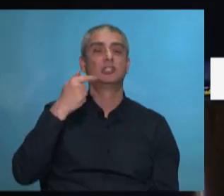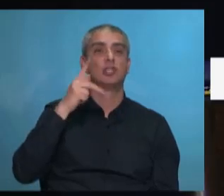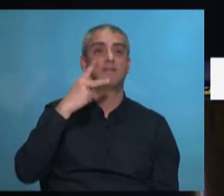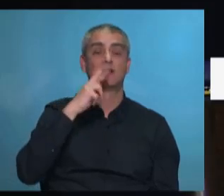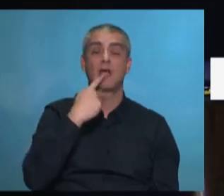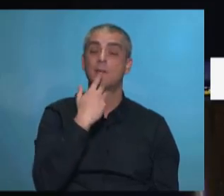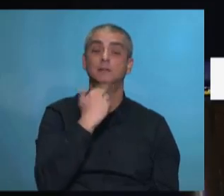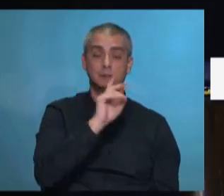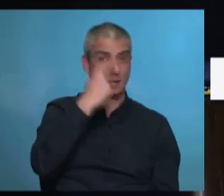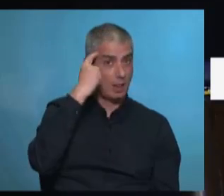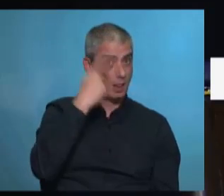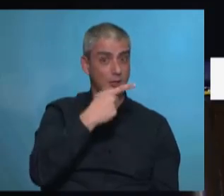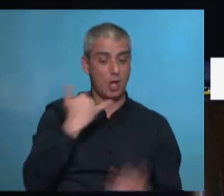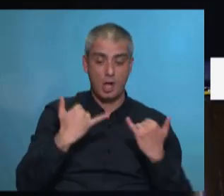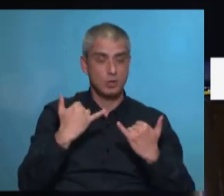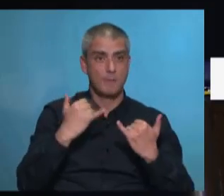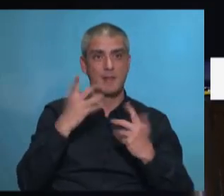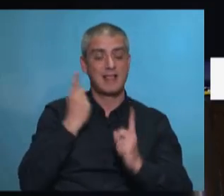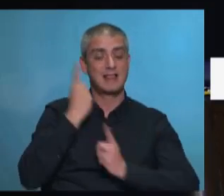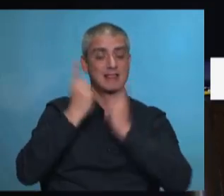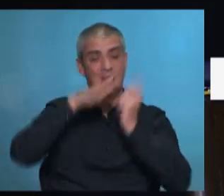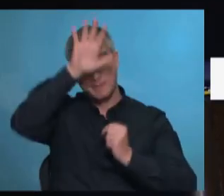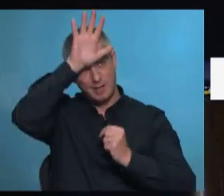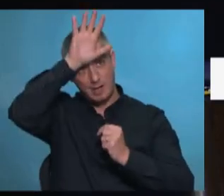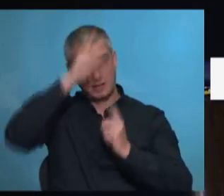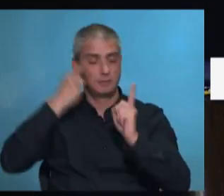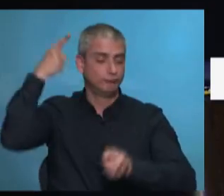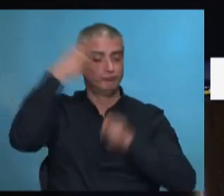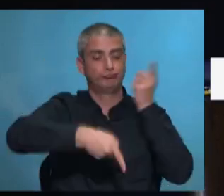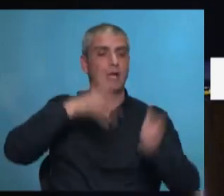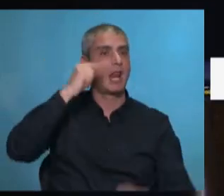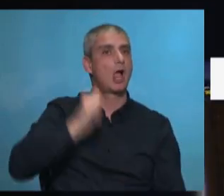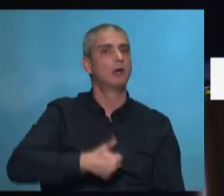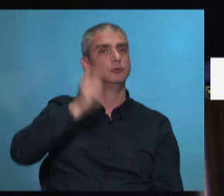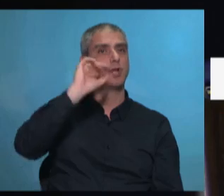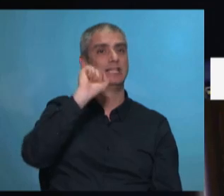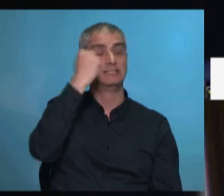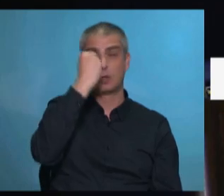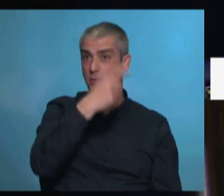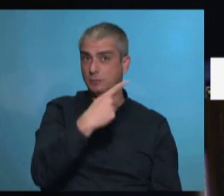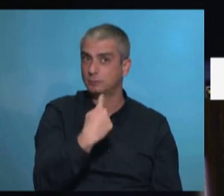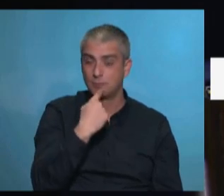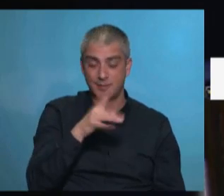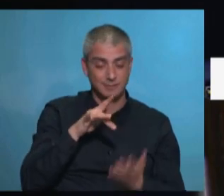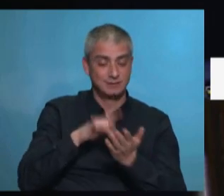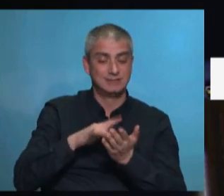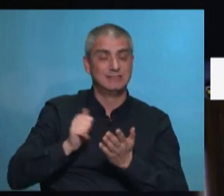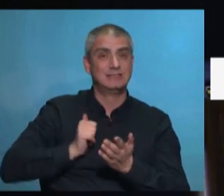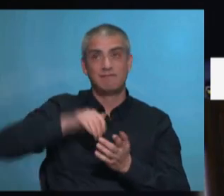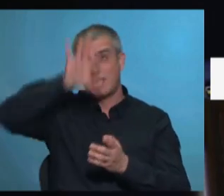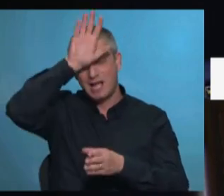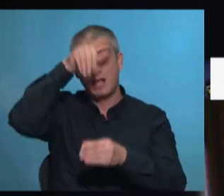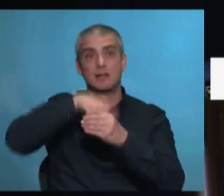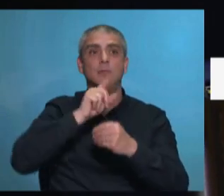ישראל לדאוג מהיום שבו הטילים האיראנים ייפלו על ראשי הציונים. לדבריו, הנוכחות של הכוחות הצבאיים האיראניים